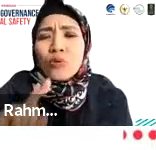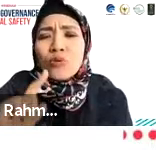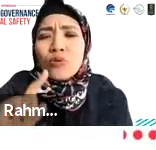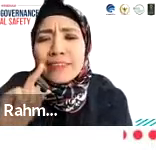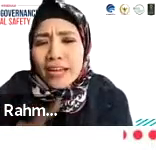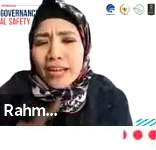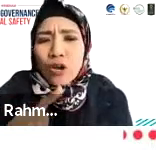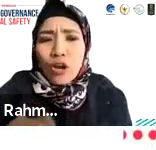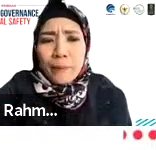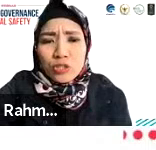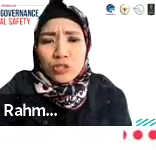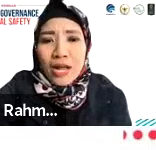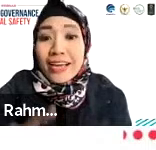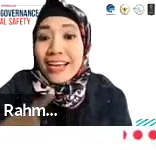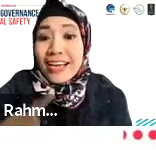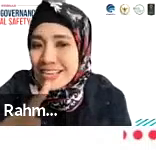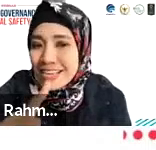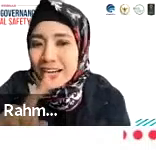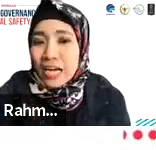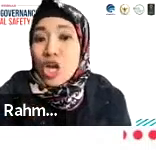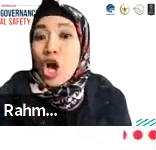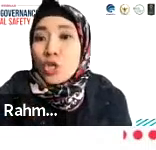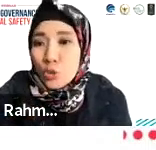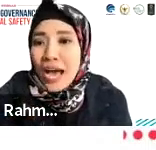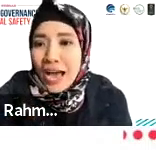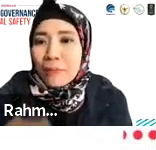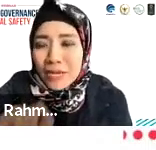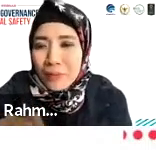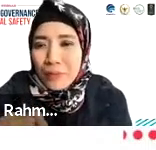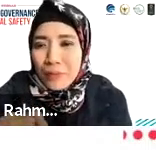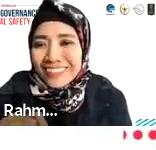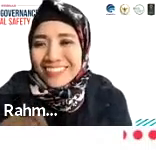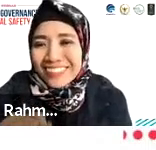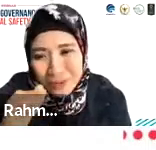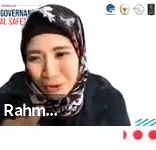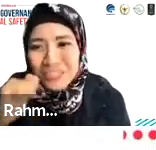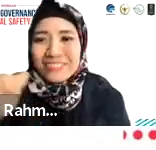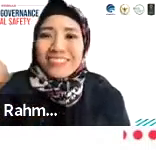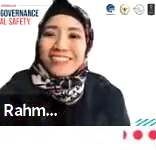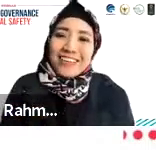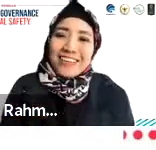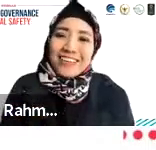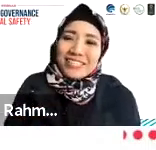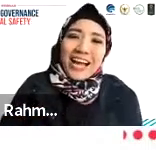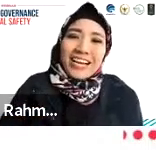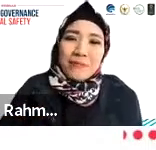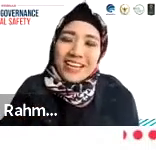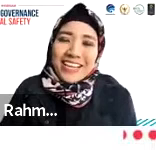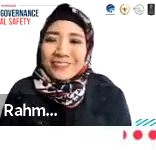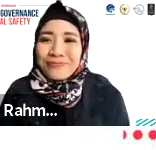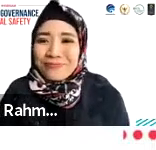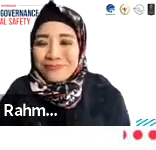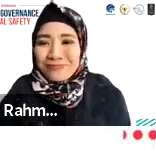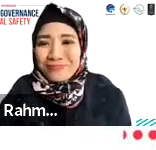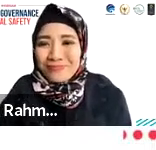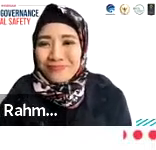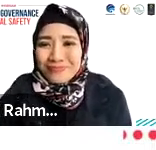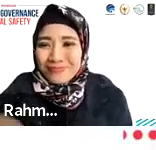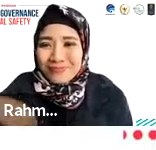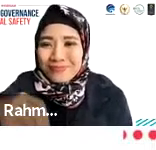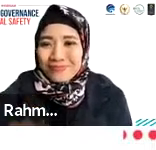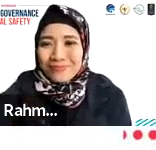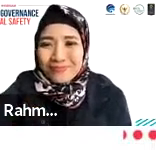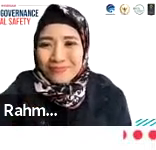telah dirugikan oleh penjual dikarenakan dugaan penipuan? Mohon pencerahannya, Mbak Dea.